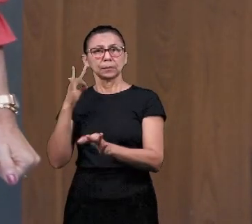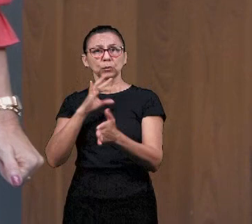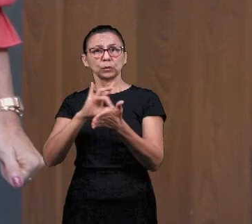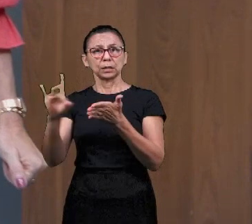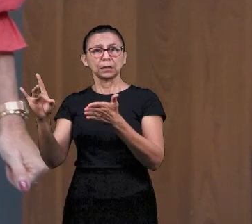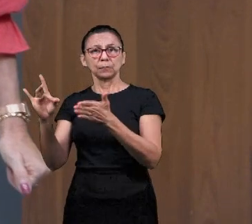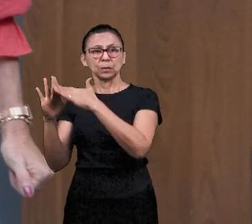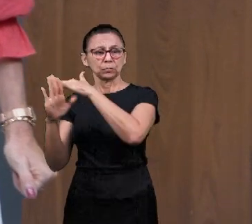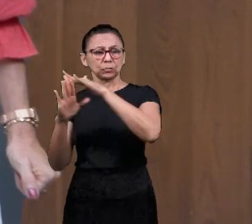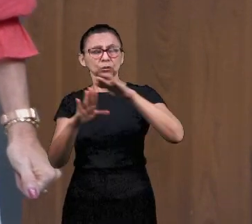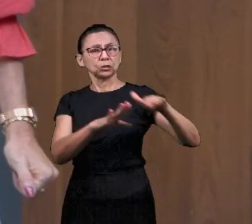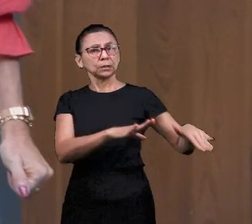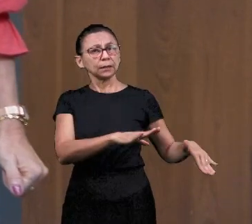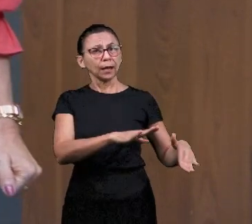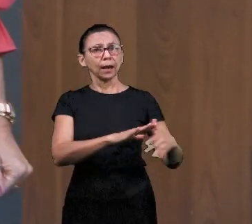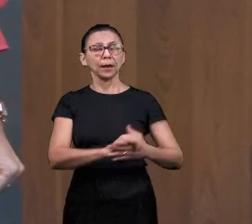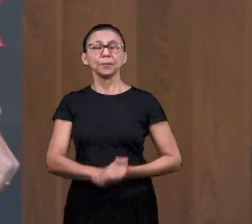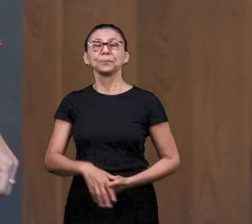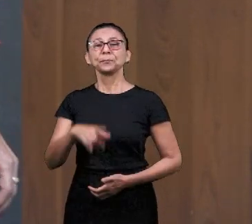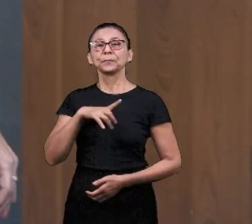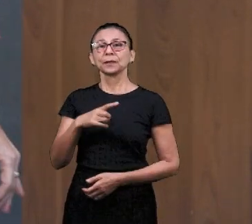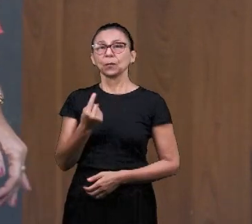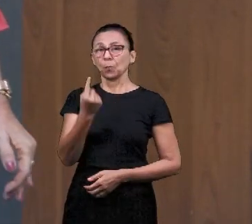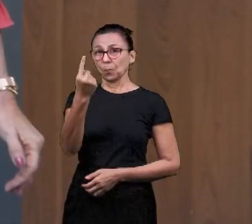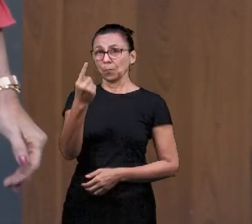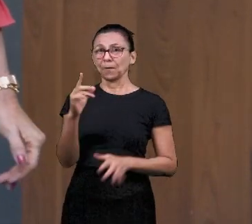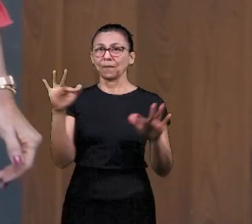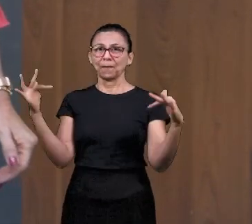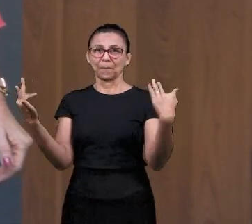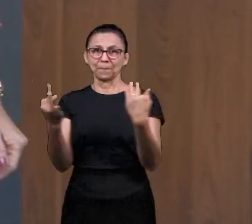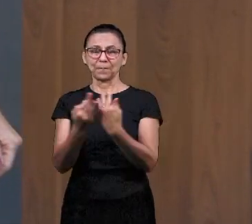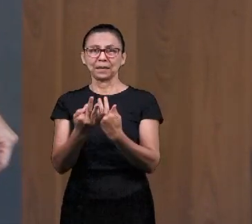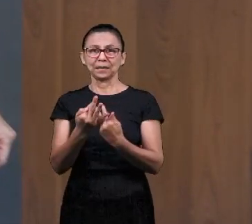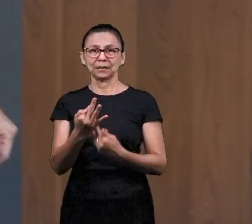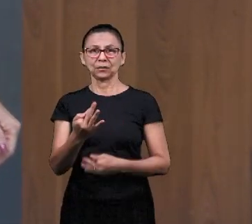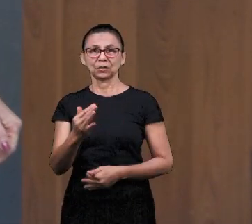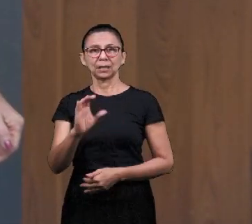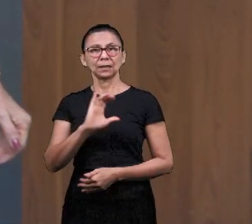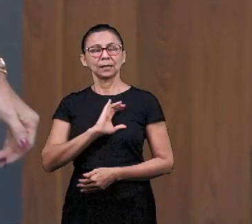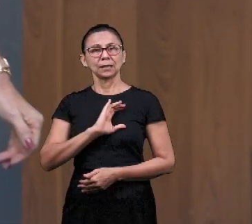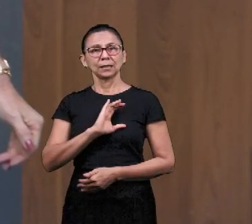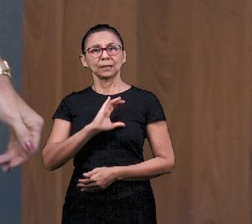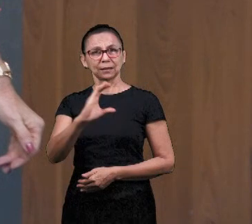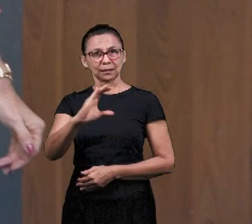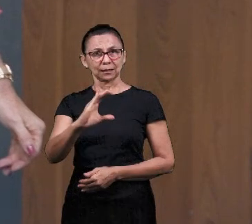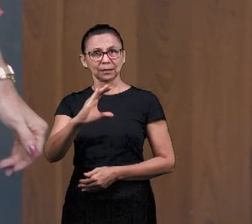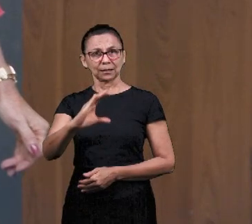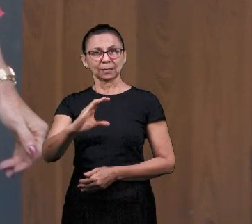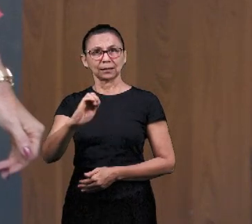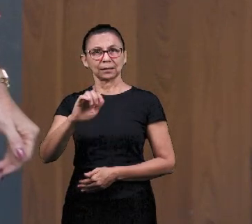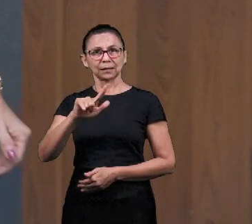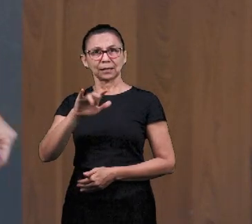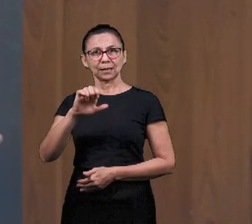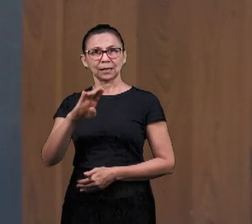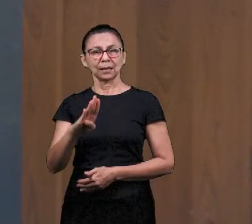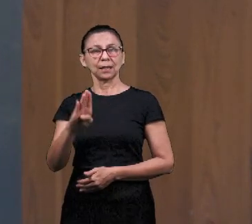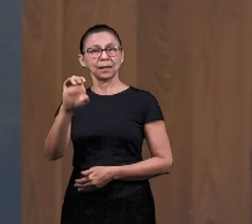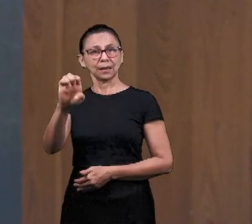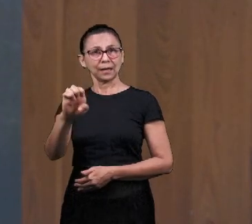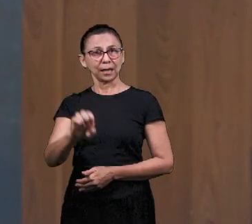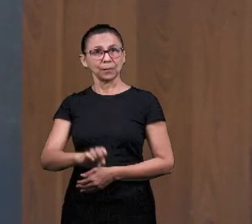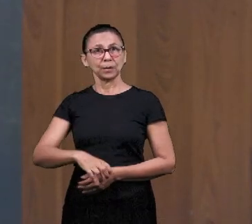de Caleb. Son cousin Othniel a été son